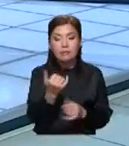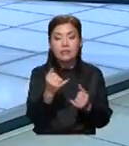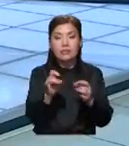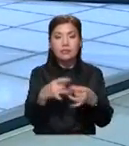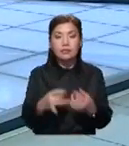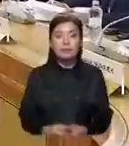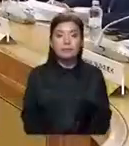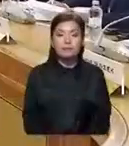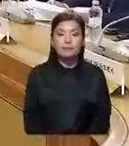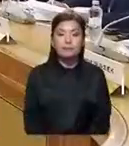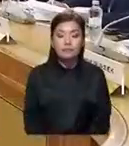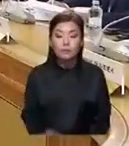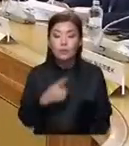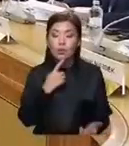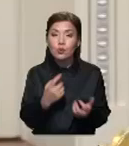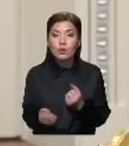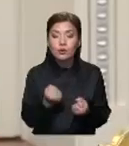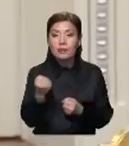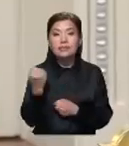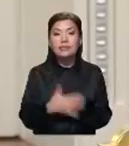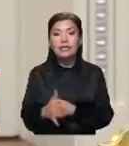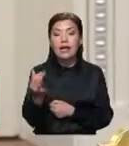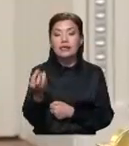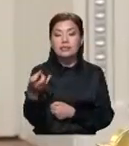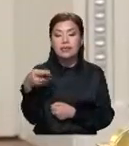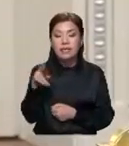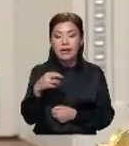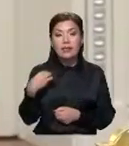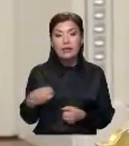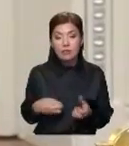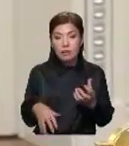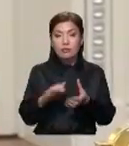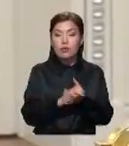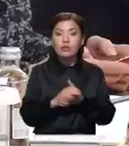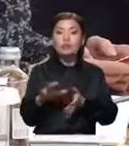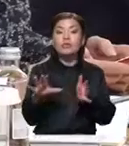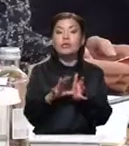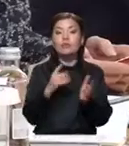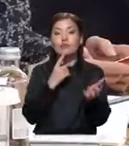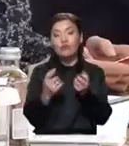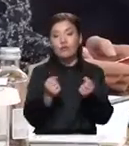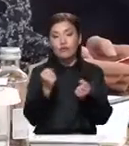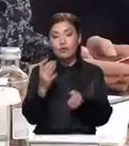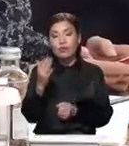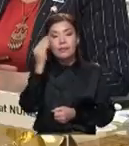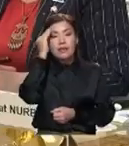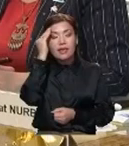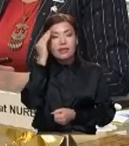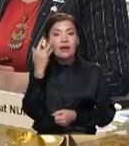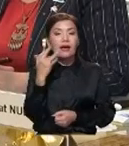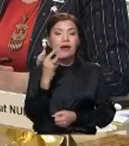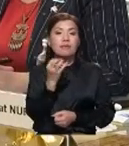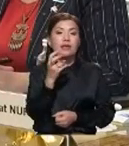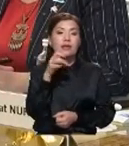Ермак. Укрепление связи с Центральной Азией может обеспечить энергетическую безопасность Европы. Такое мнение высказал американский политолог